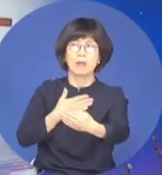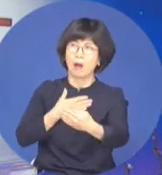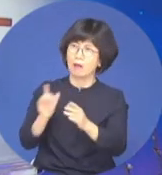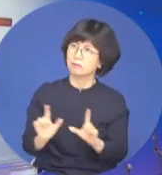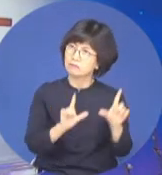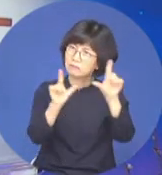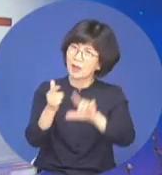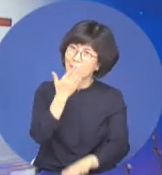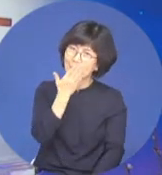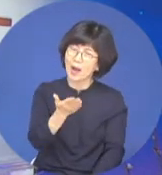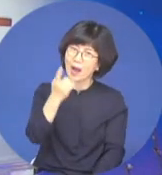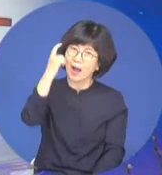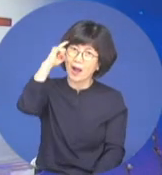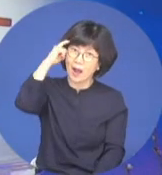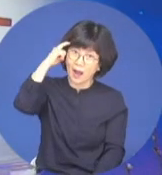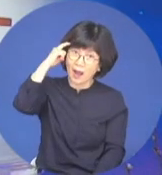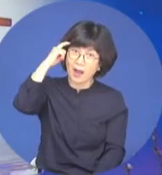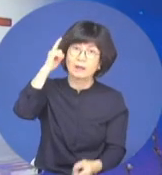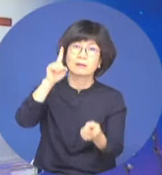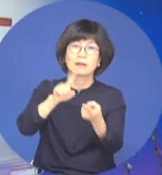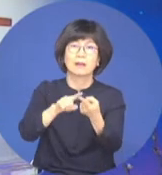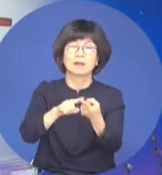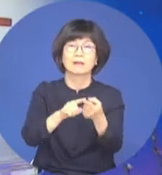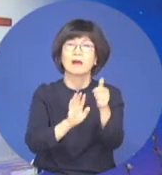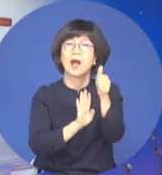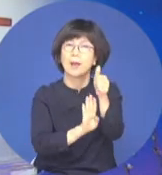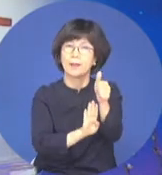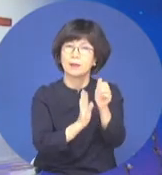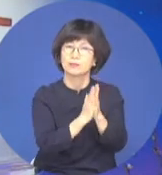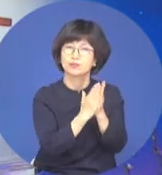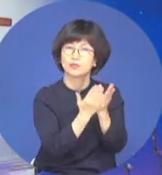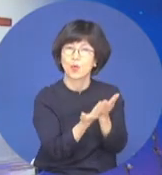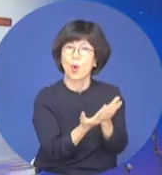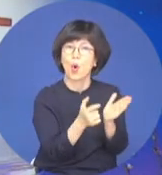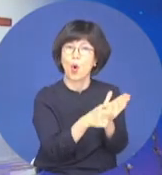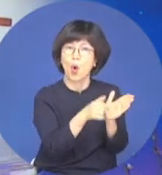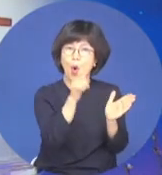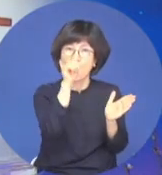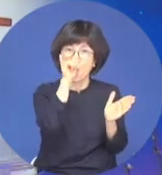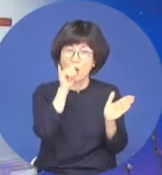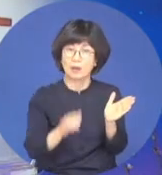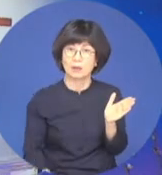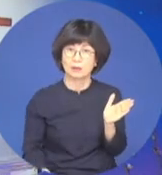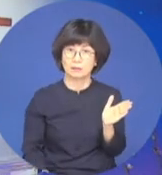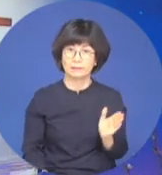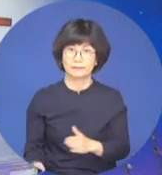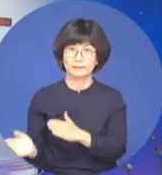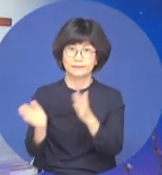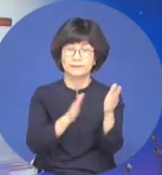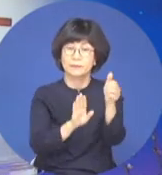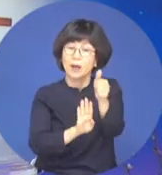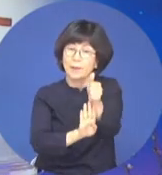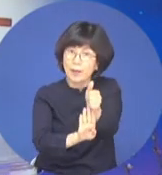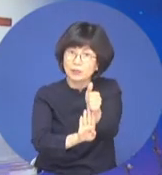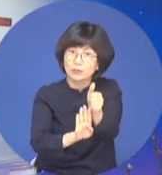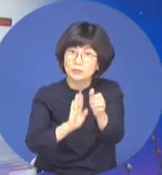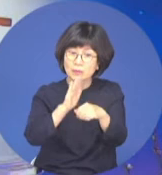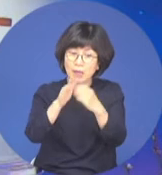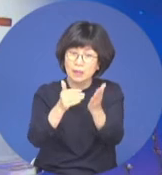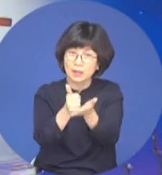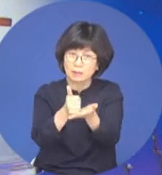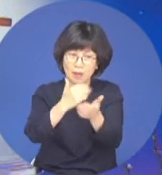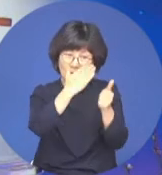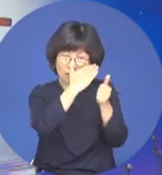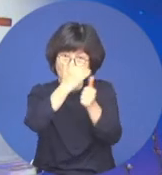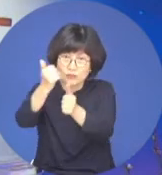그것을 하박국은 오늘 들려주는 것입니다. 여러분 하박국이 하나님의 부름을 받을 때의 상황은